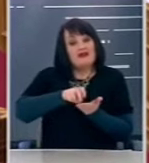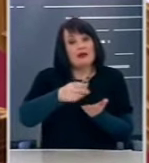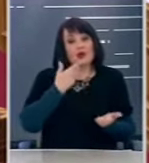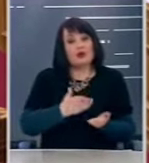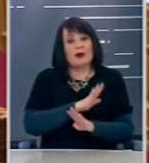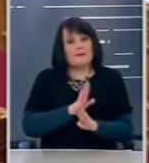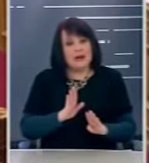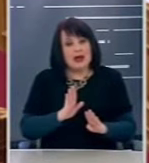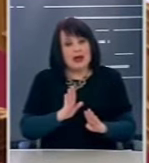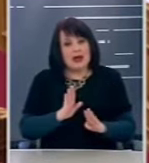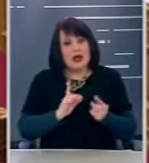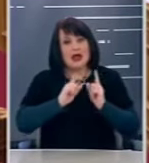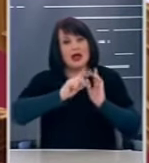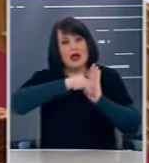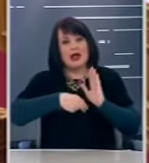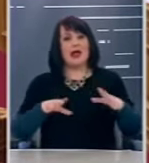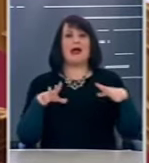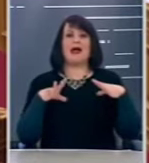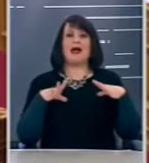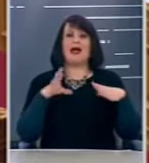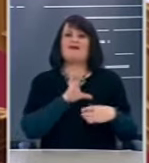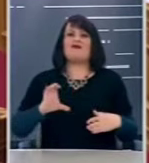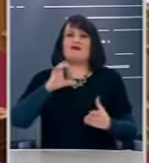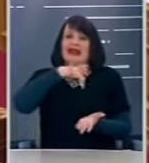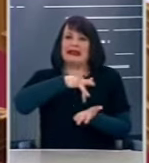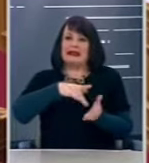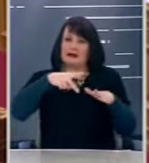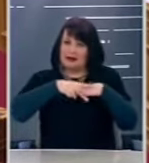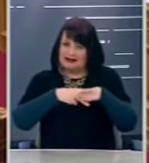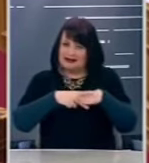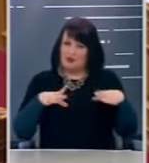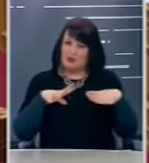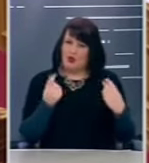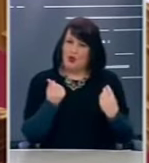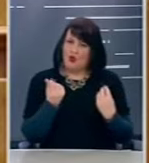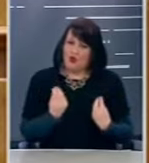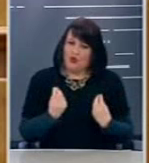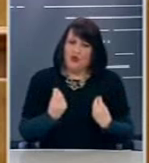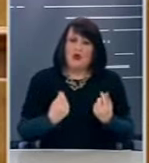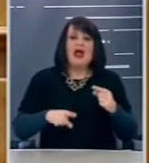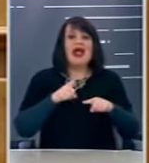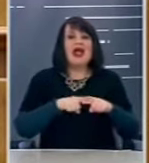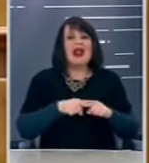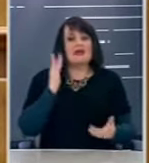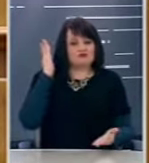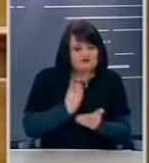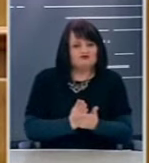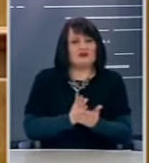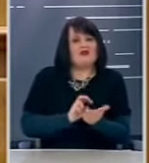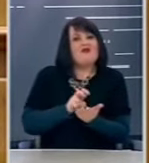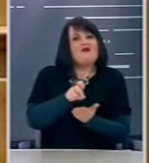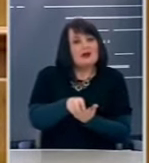την ένταξη στο πρόγραμμα προσωπικής χαλάρωσης της Ευρωπαϊκής Κεντρικής Τράπεζας, η Ελλάδα θα κάνει το αποφασιστικότερο